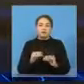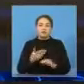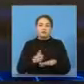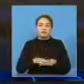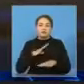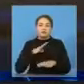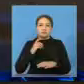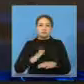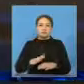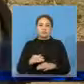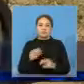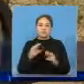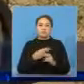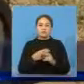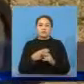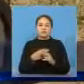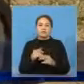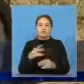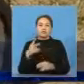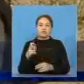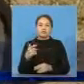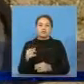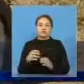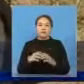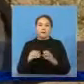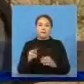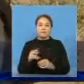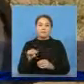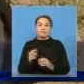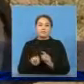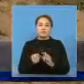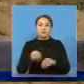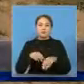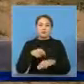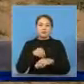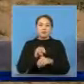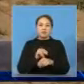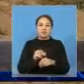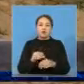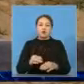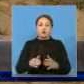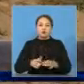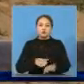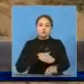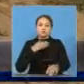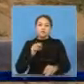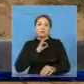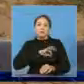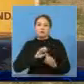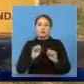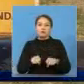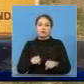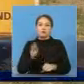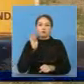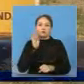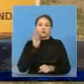бермейді. Сондықтан темір тұрба орнына 200 диаметрлік пластик құбыр орнатылуда. Жаңасын ұзақ пайдалануға болады. Тот баспағандықтан су